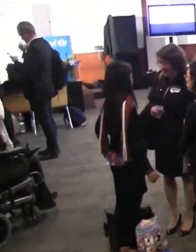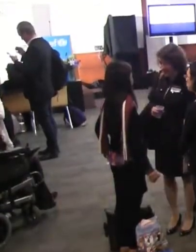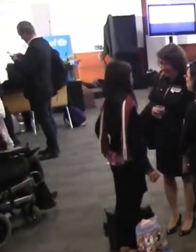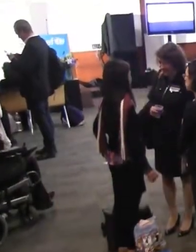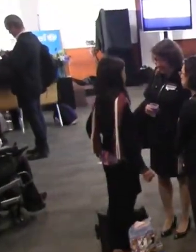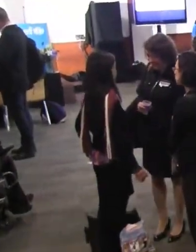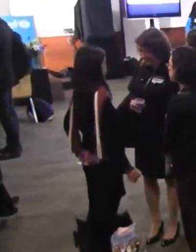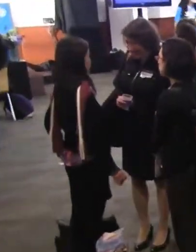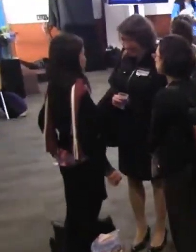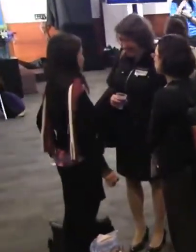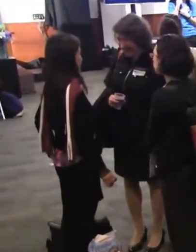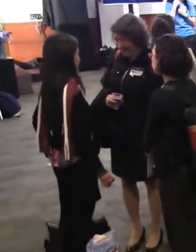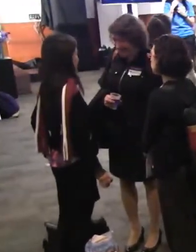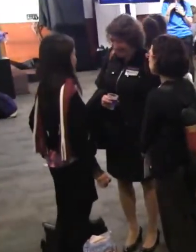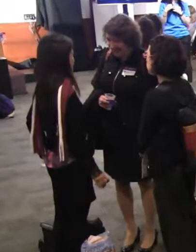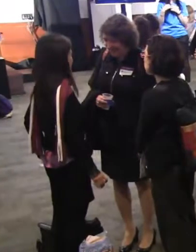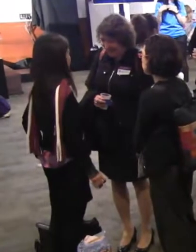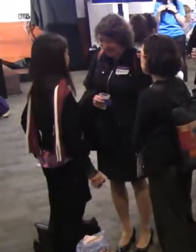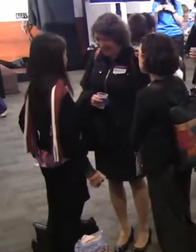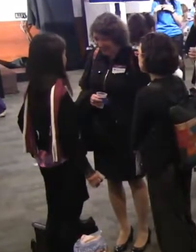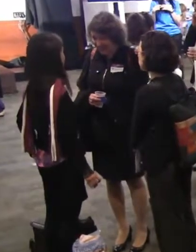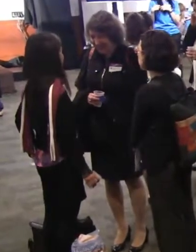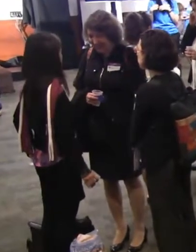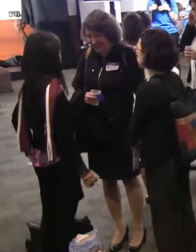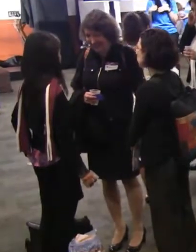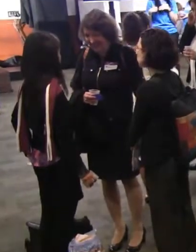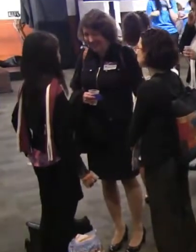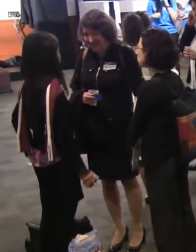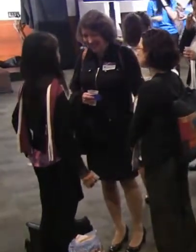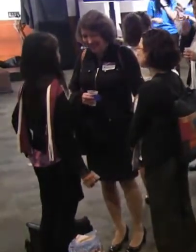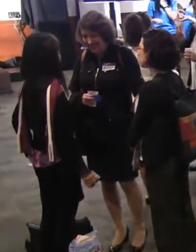àfẹsọ̀jà ayé ló tọ́.